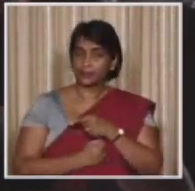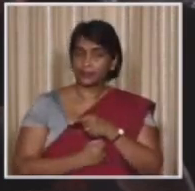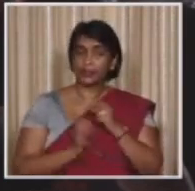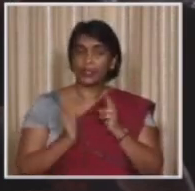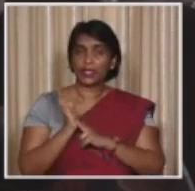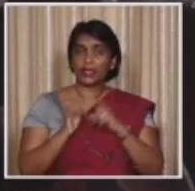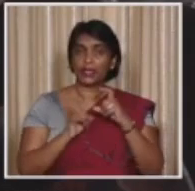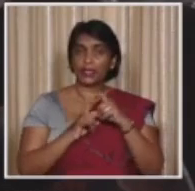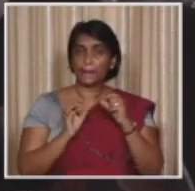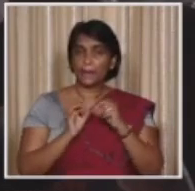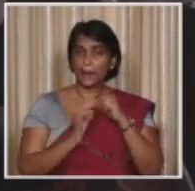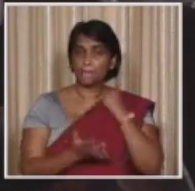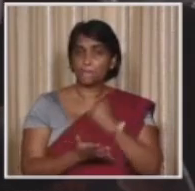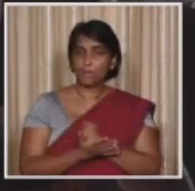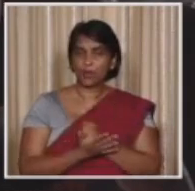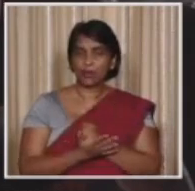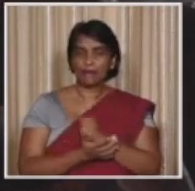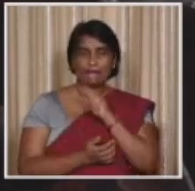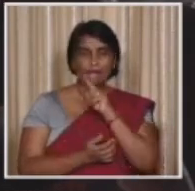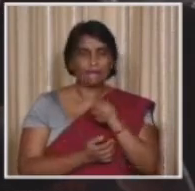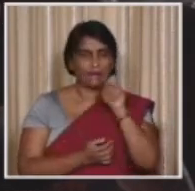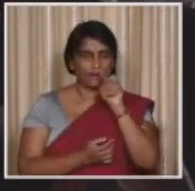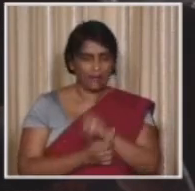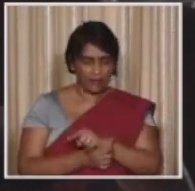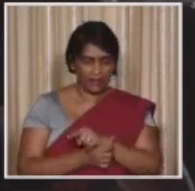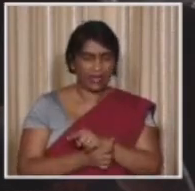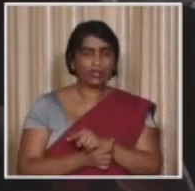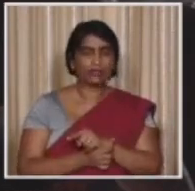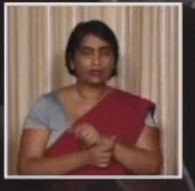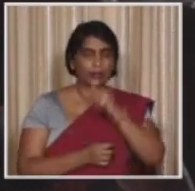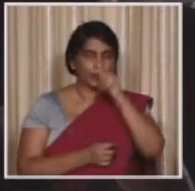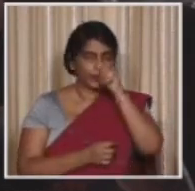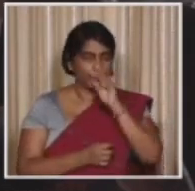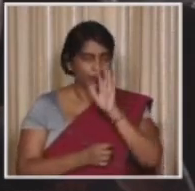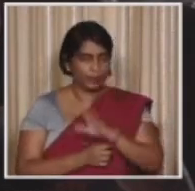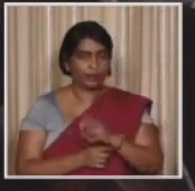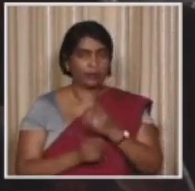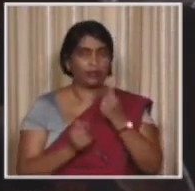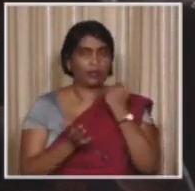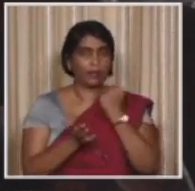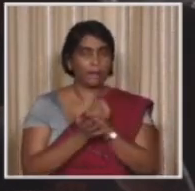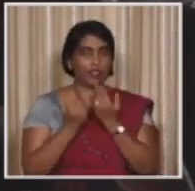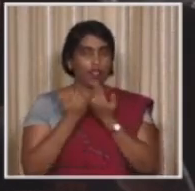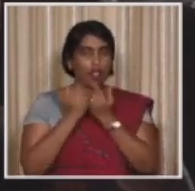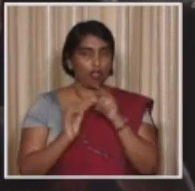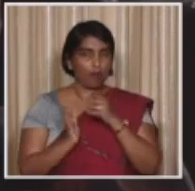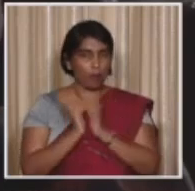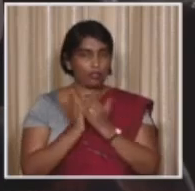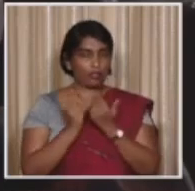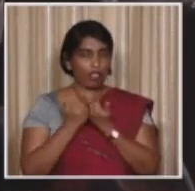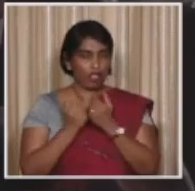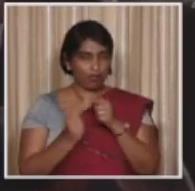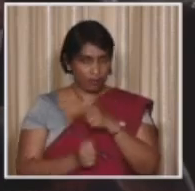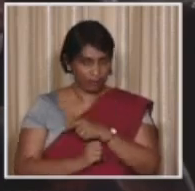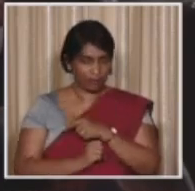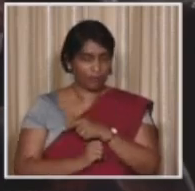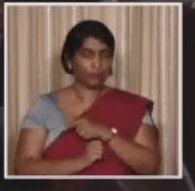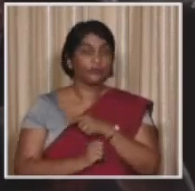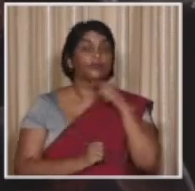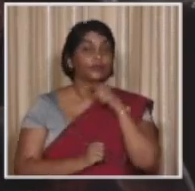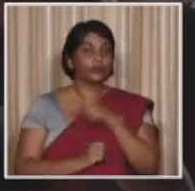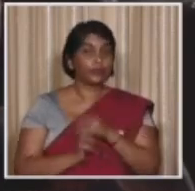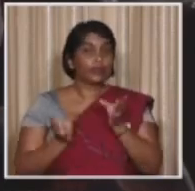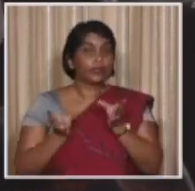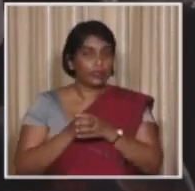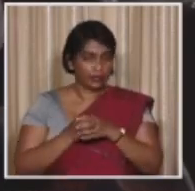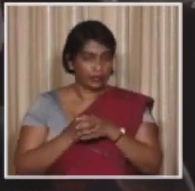NDB බැංකුවේ වැරදි සහගත ලෙස ව්‍යාජ ලෙස ගිණුමක් විවෘත කළා. ඒ